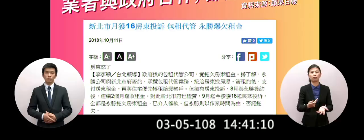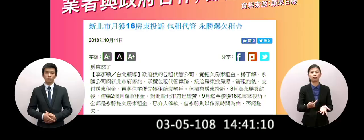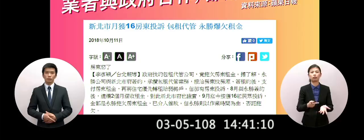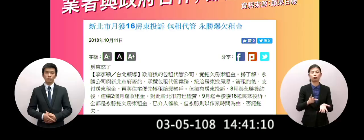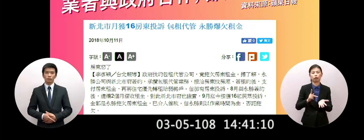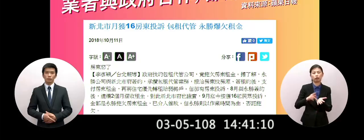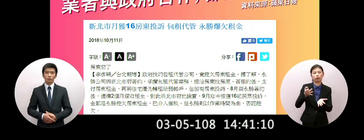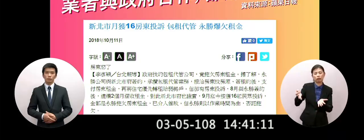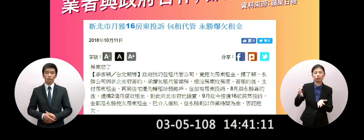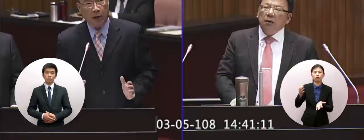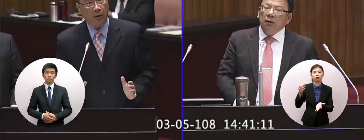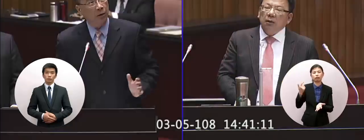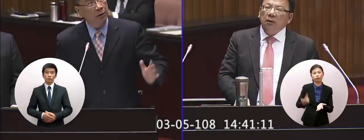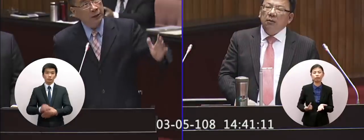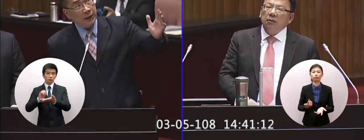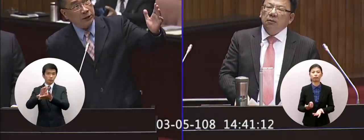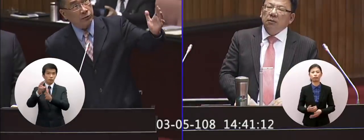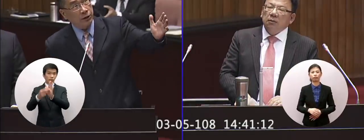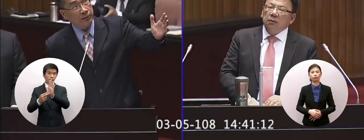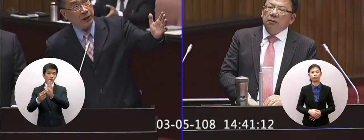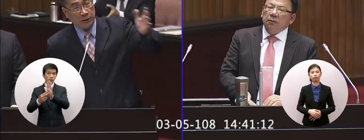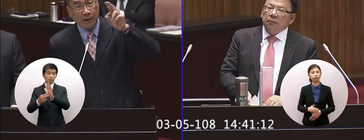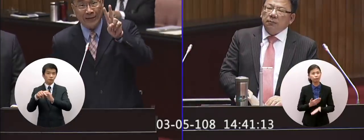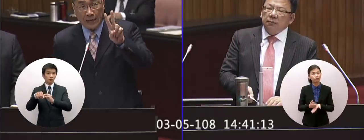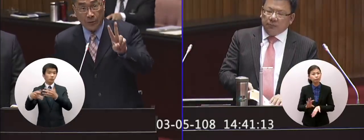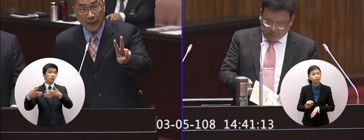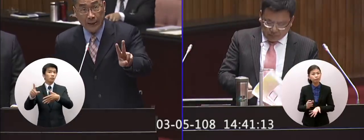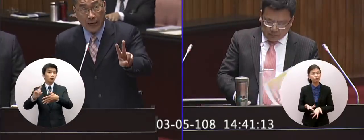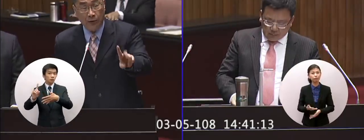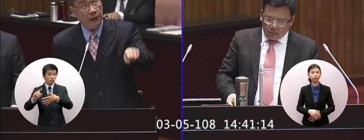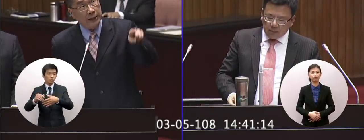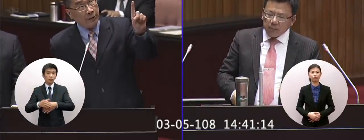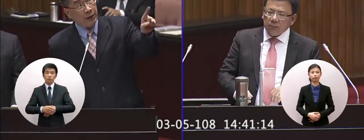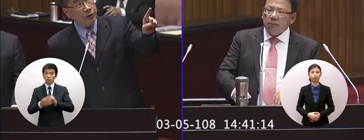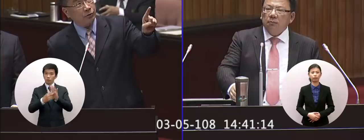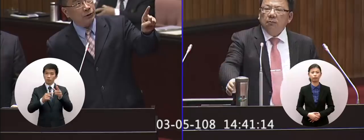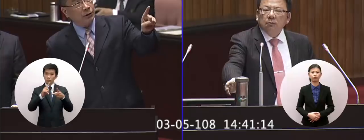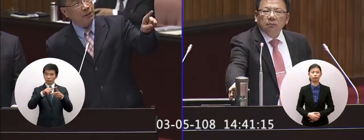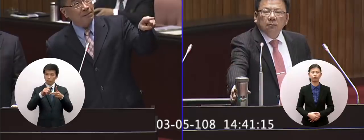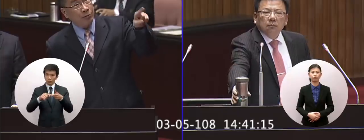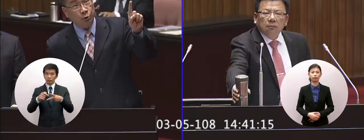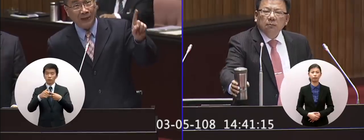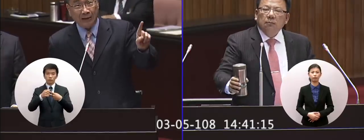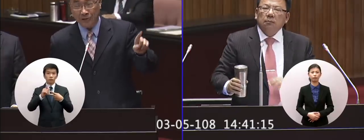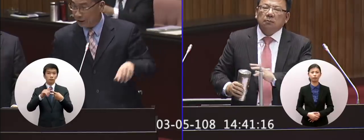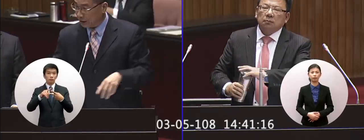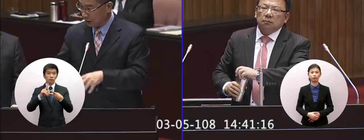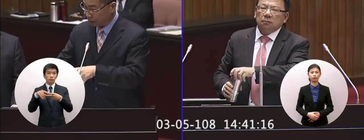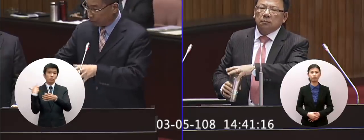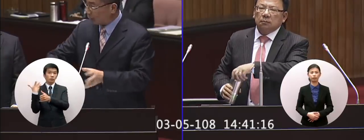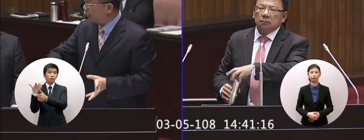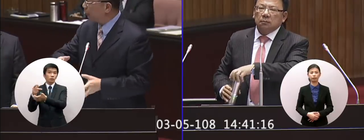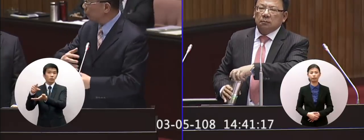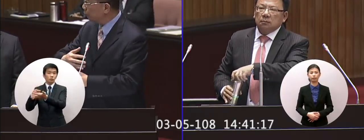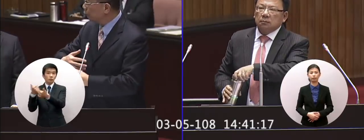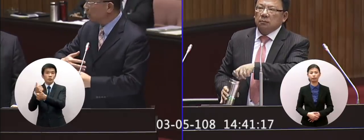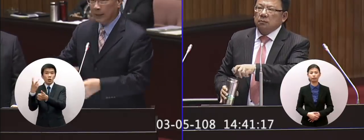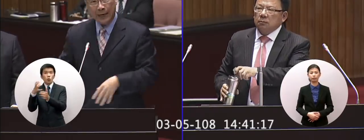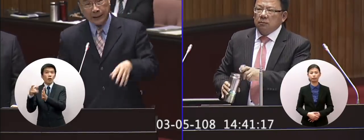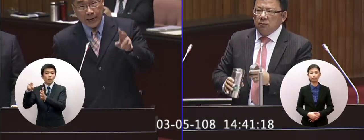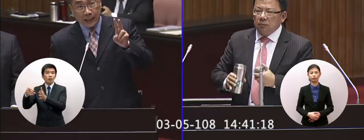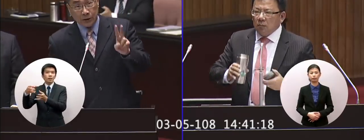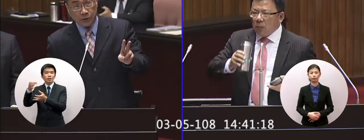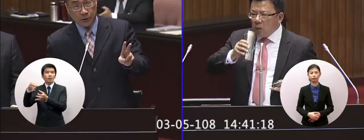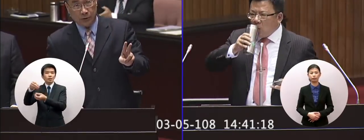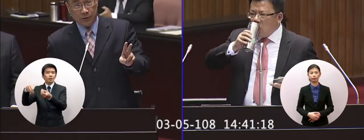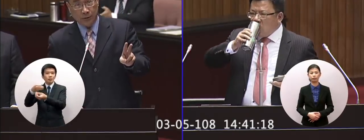有？ 我跟委员报告哈，这个就是因为它有两个原因呐哈。第一个原因就是包租代管业的周转金不足，